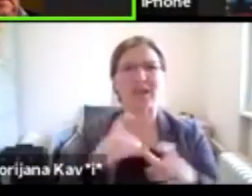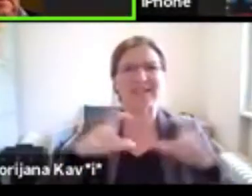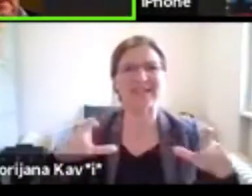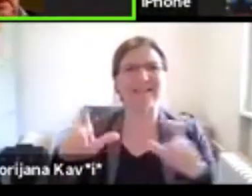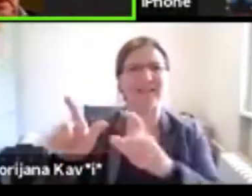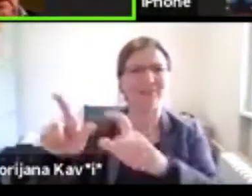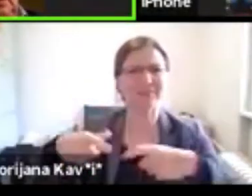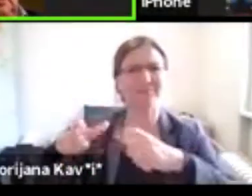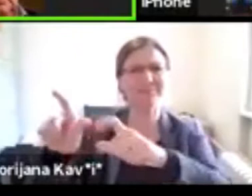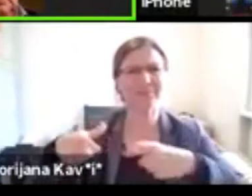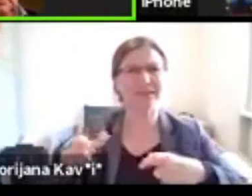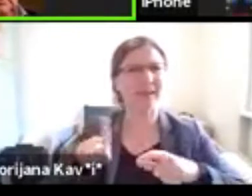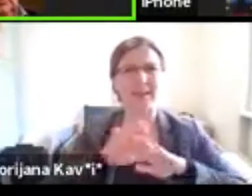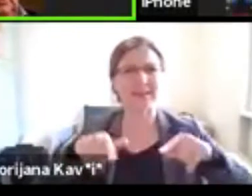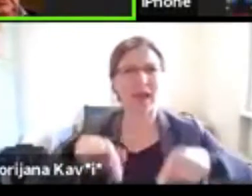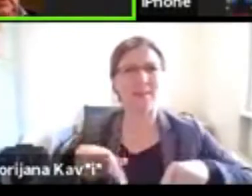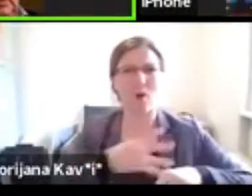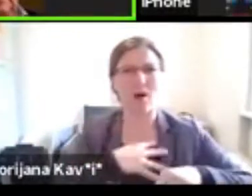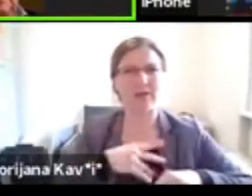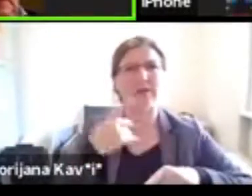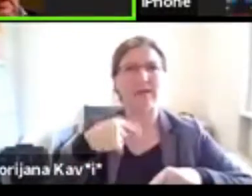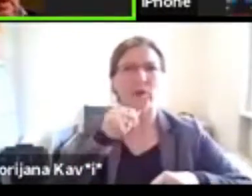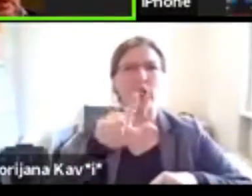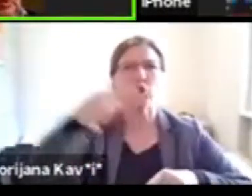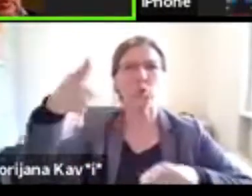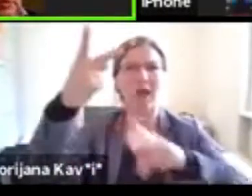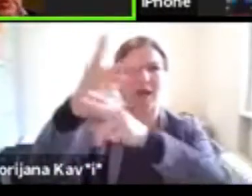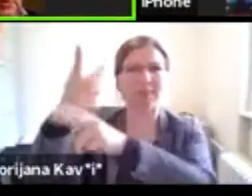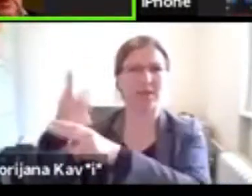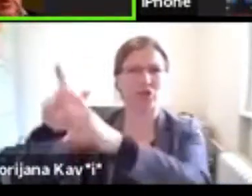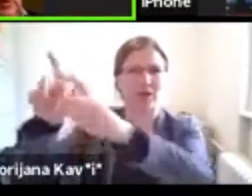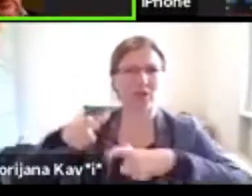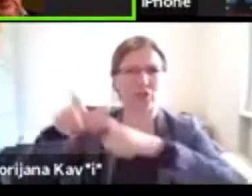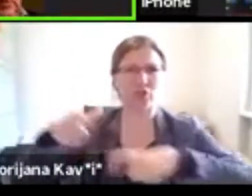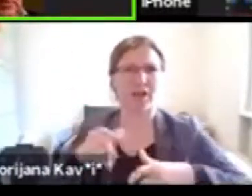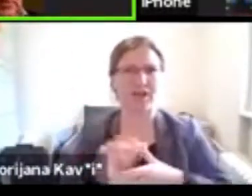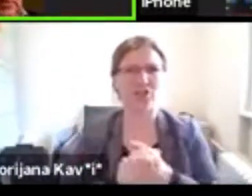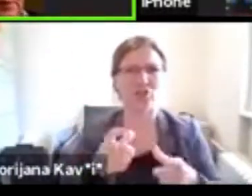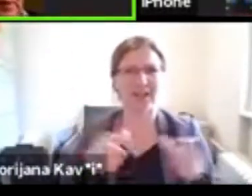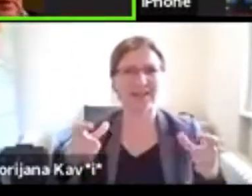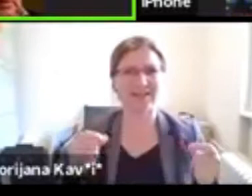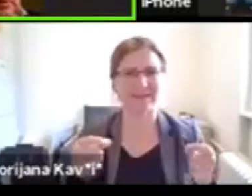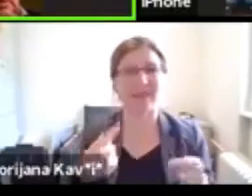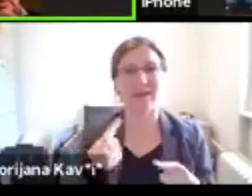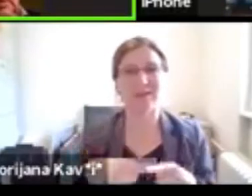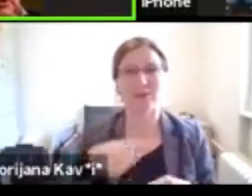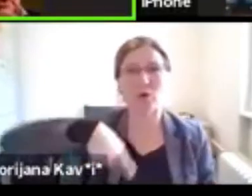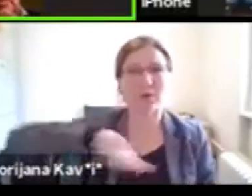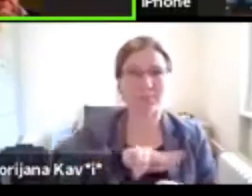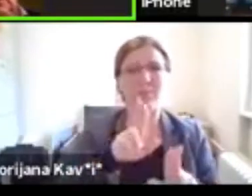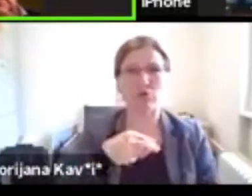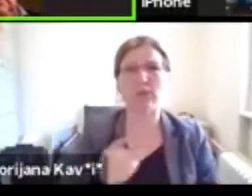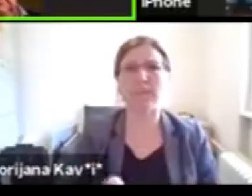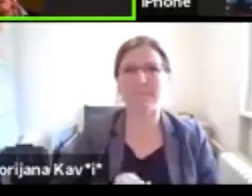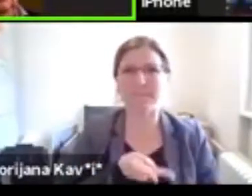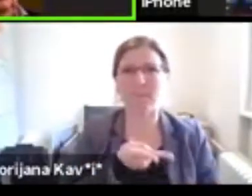nego iz drugih zemalja. Na to možemo svi skupa biti ponosni i reći da